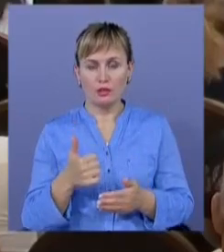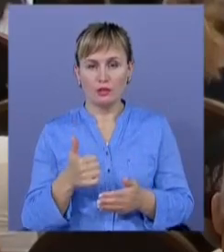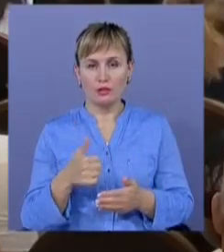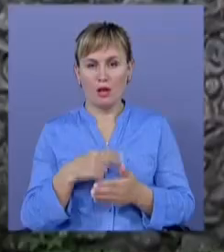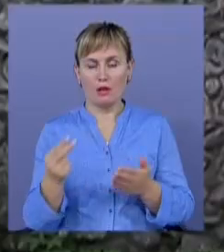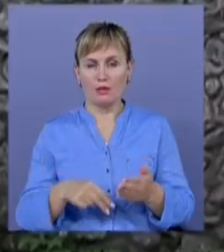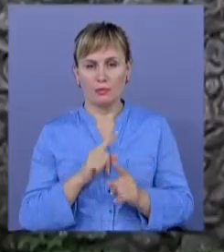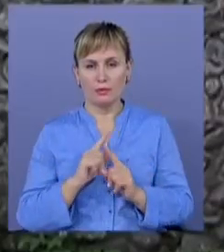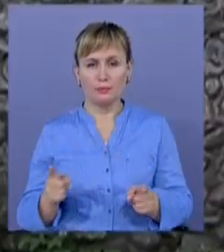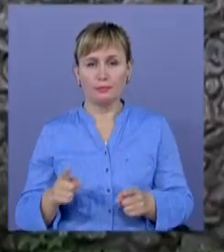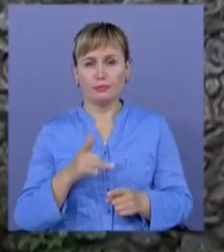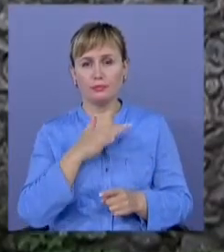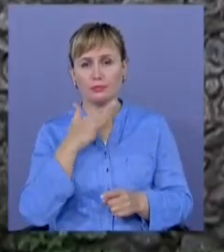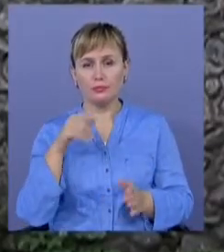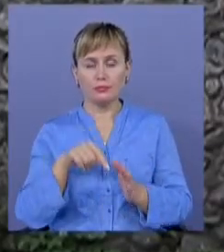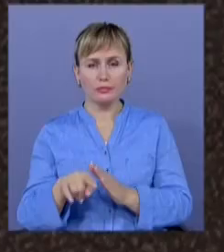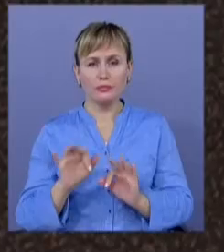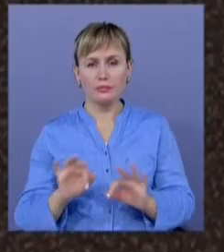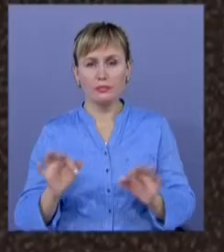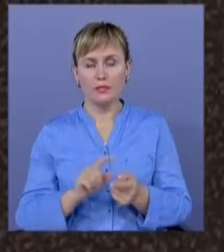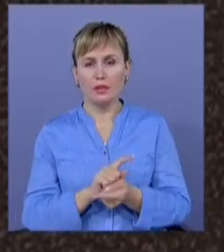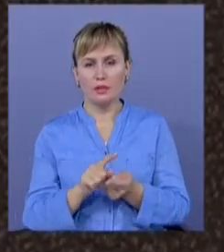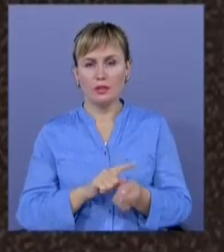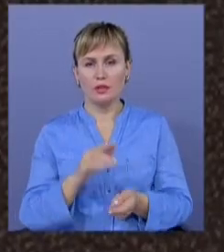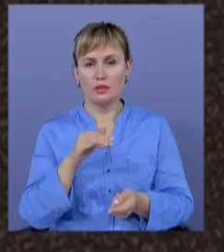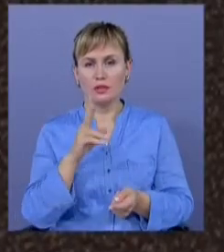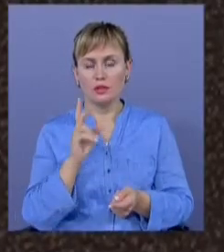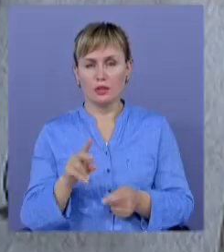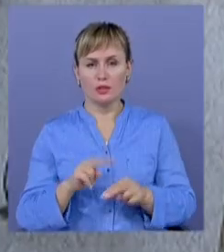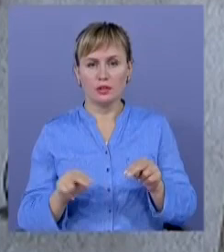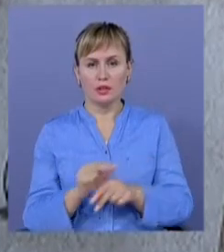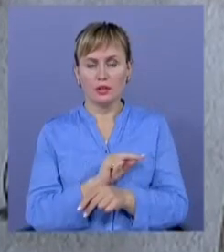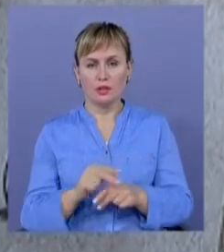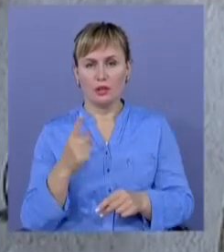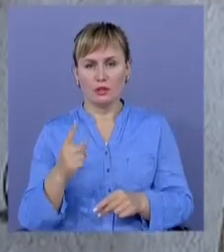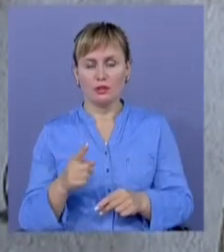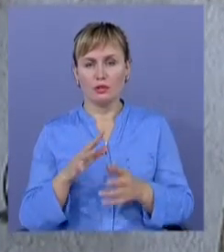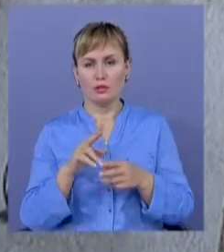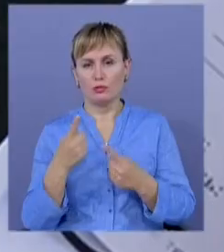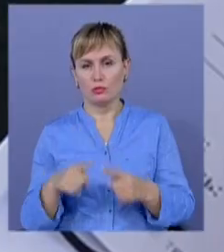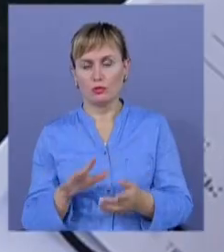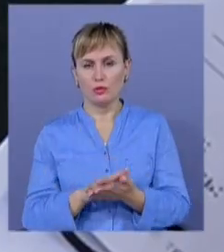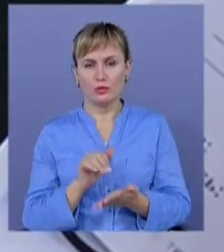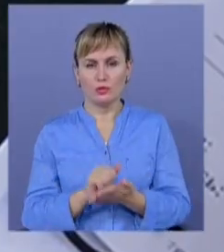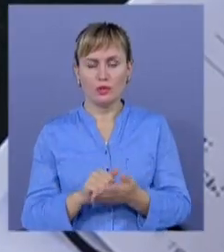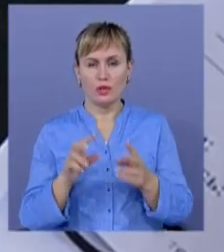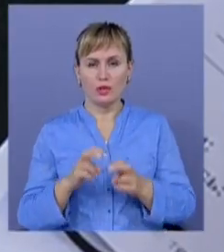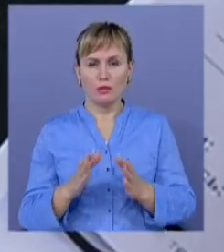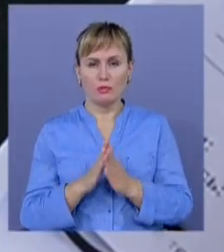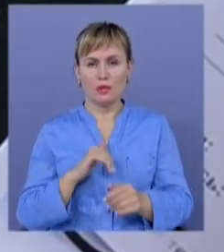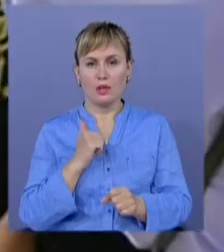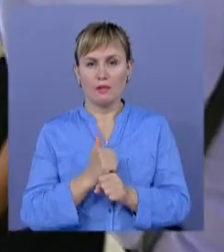не подписывать. Много нареканий касательно модернизации ЖКХ. Пока горе-строители ремонтируют одно, рушится другое. Разобраться просят